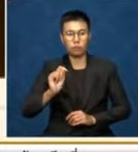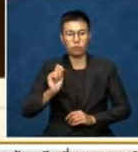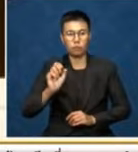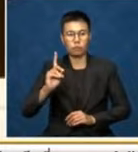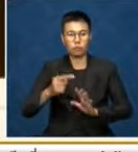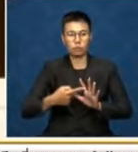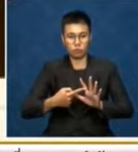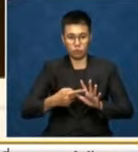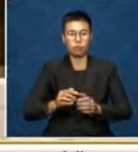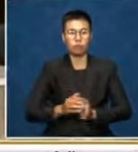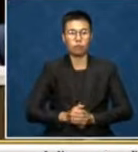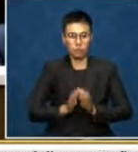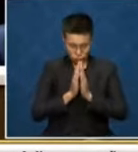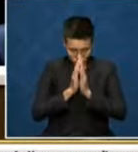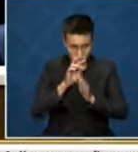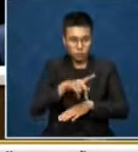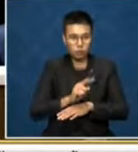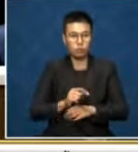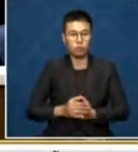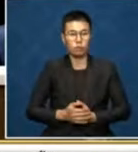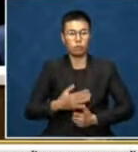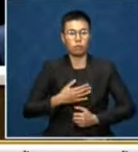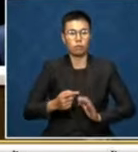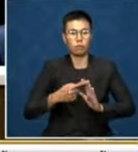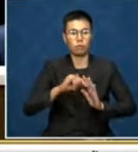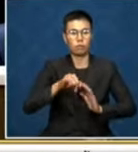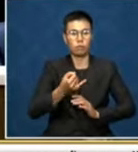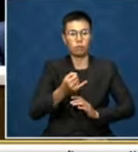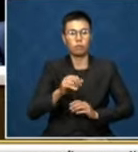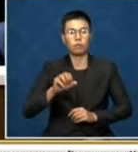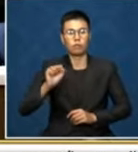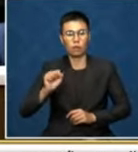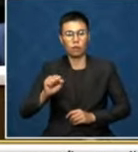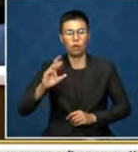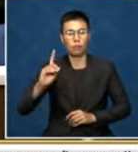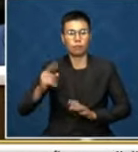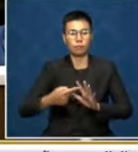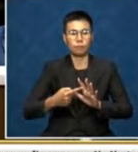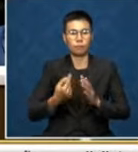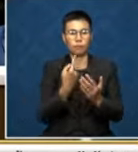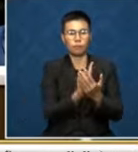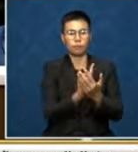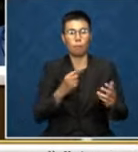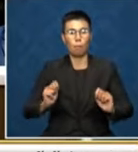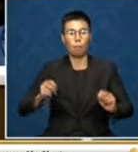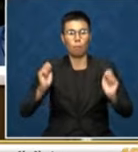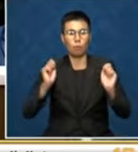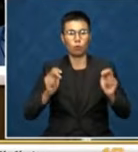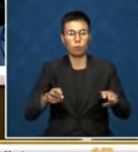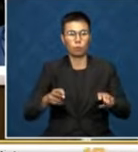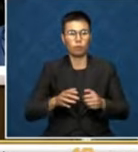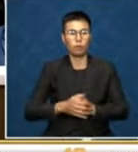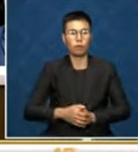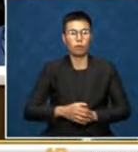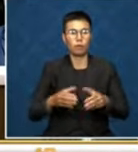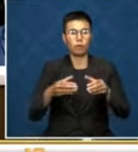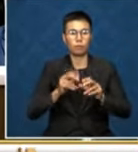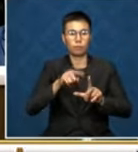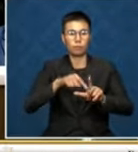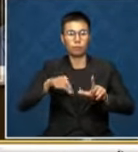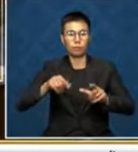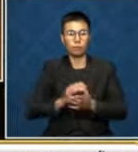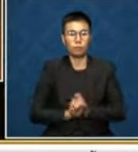ครับกับเรียนท่านประธานสภาที่เคารพนะครับกับผมนายเจษฎาดนตรีสนอผู้แทนราษฎรปทุมธานีเขต2พรรคก้าวไกลคนปทุมลุ่มน้ำเจ้าพระยานะครับ